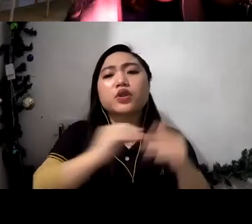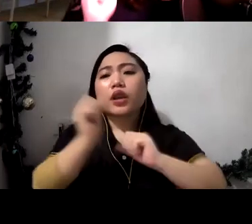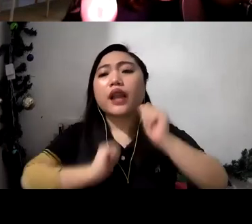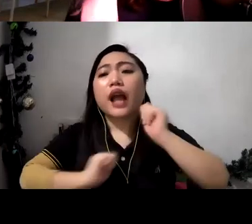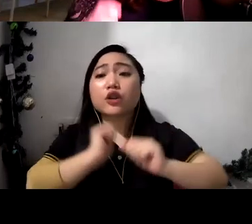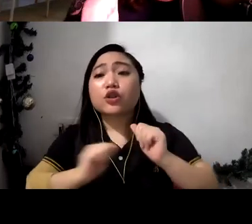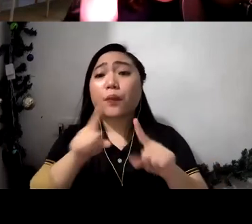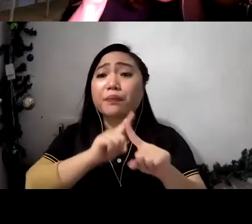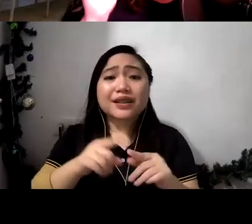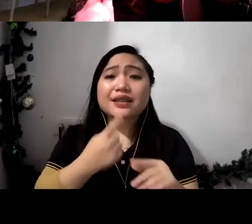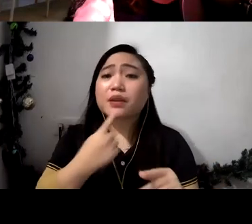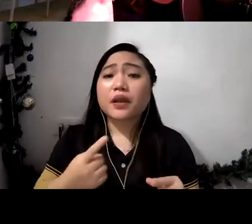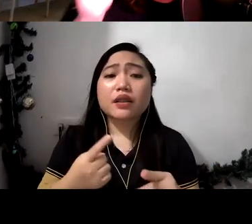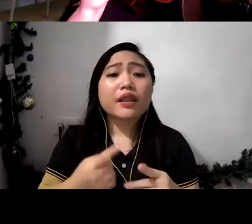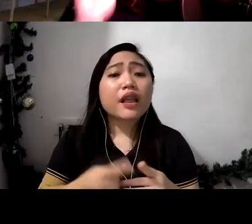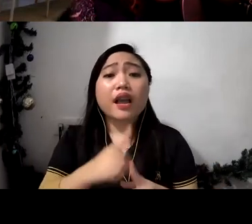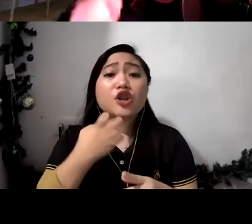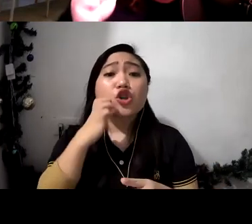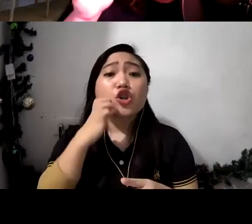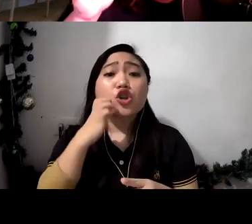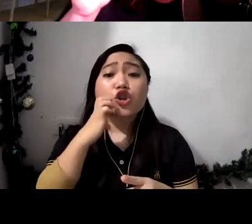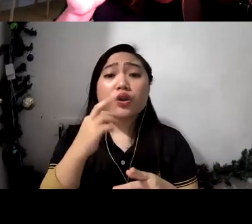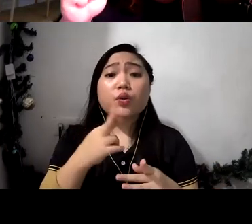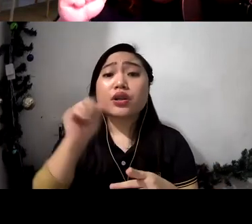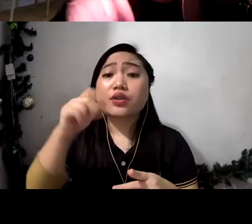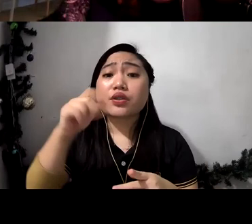of writing she was raped, the writer, no,